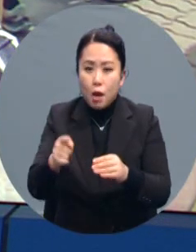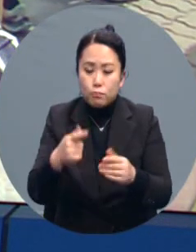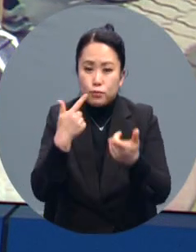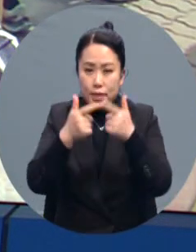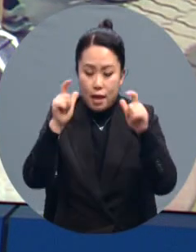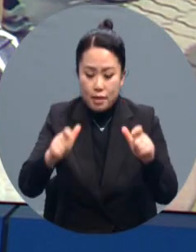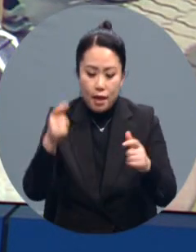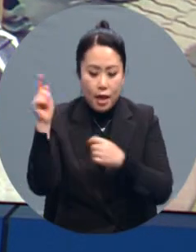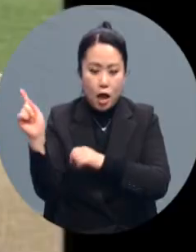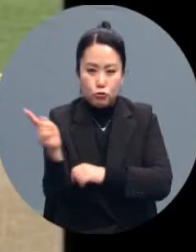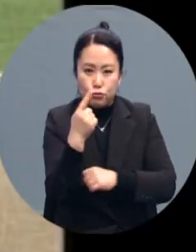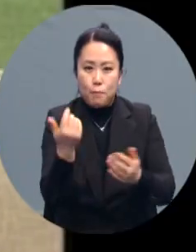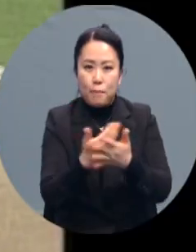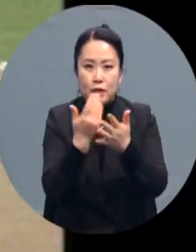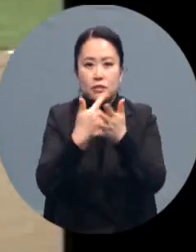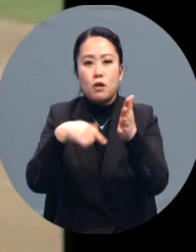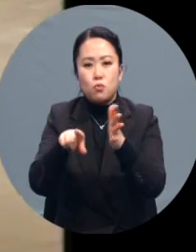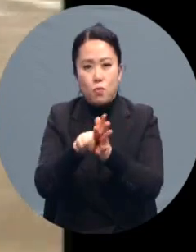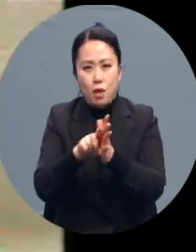왔습니다.